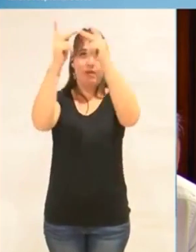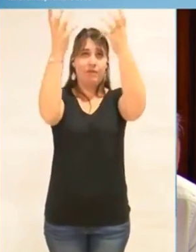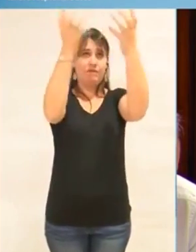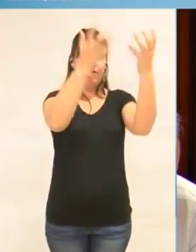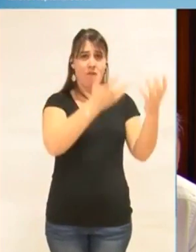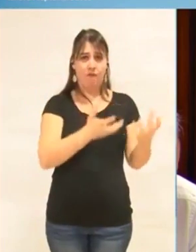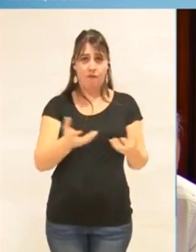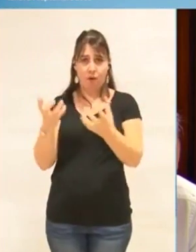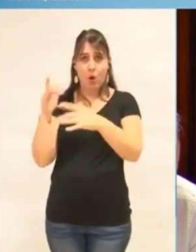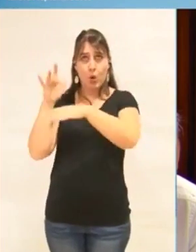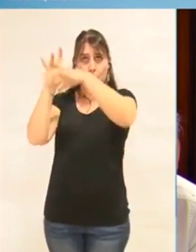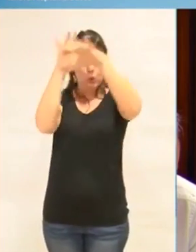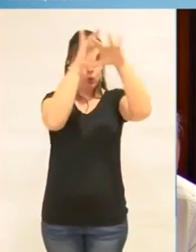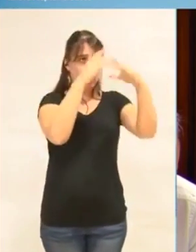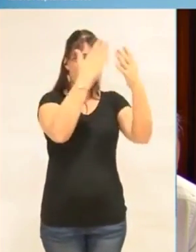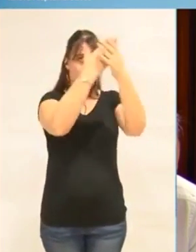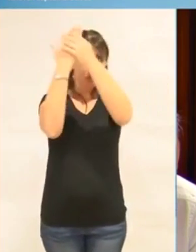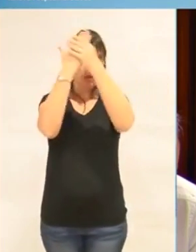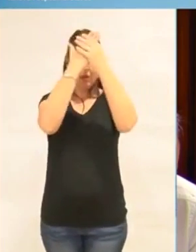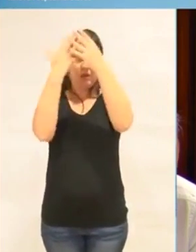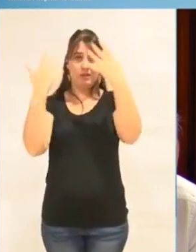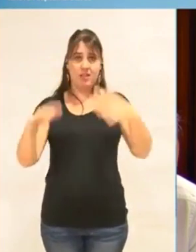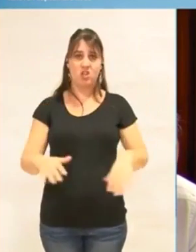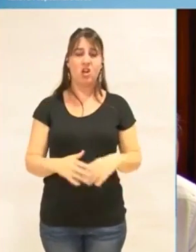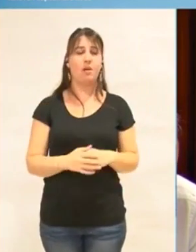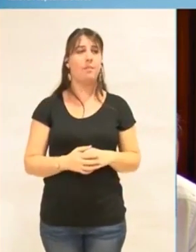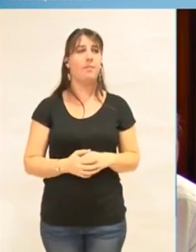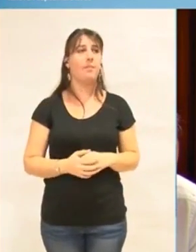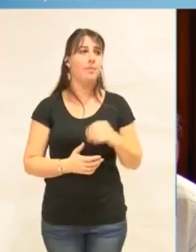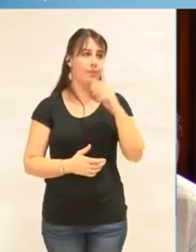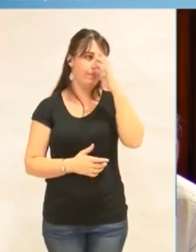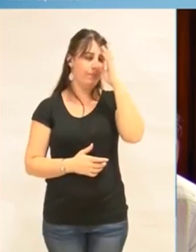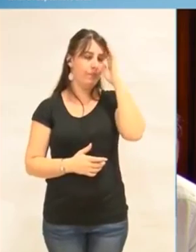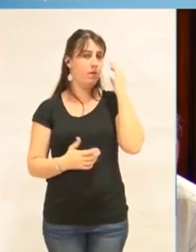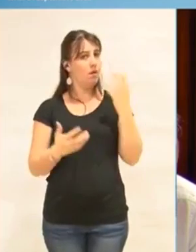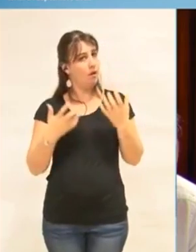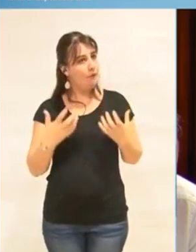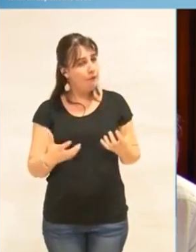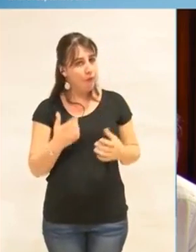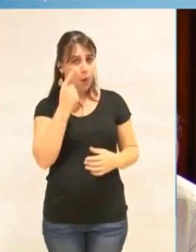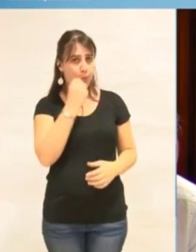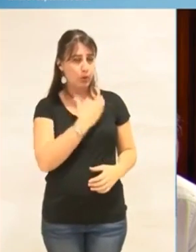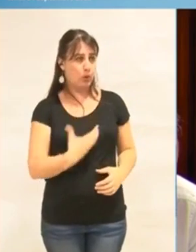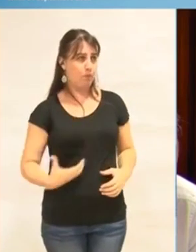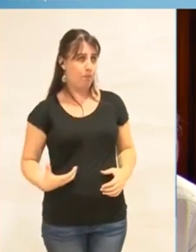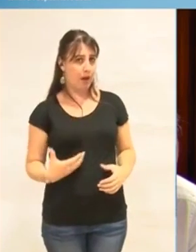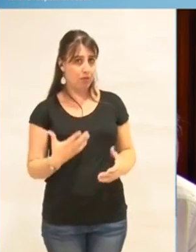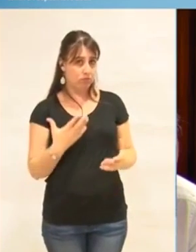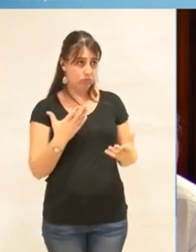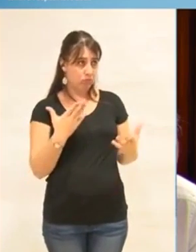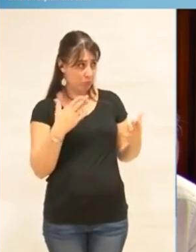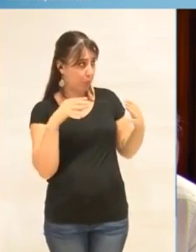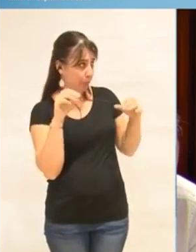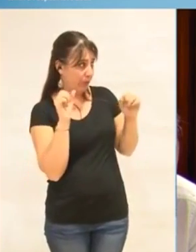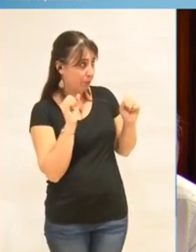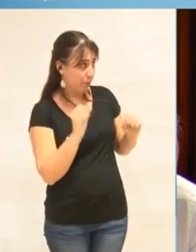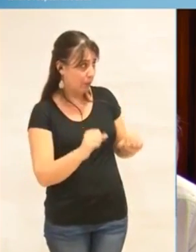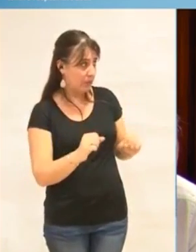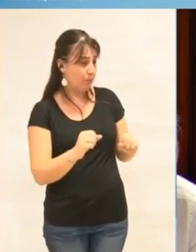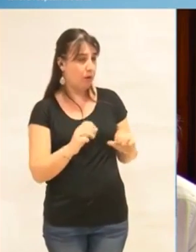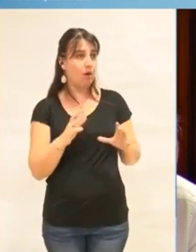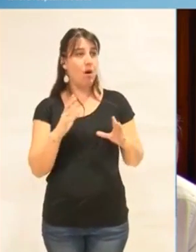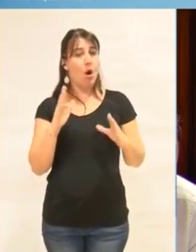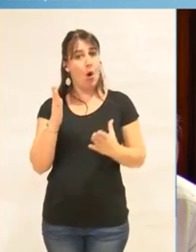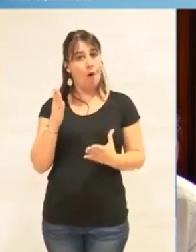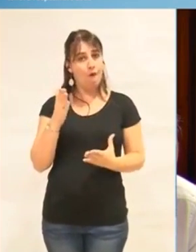il y a déjà eu plusieurs demandes qui ont été faites en ce sens. Je souhaite aussi, monsieur le maire, si c'est possible, qu'une fois que ce